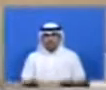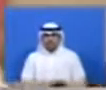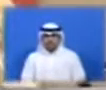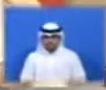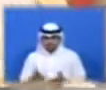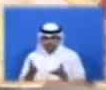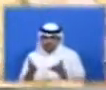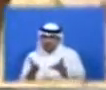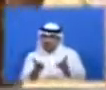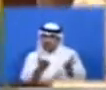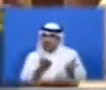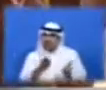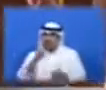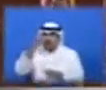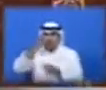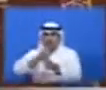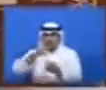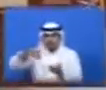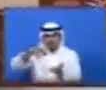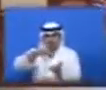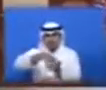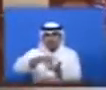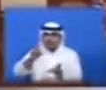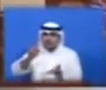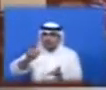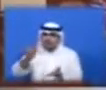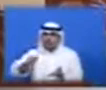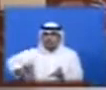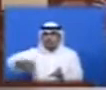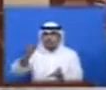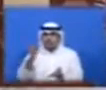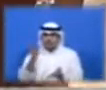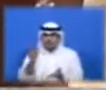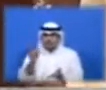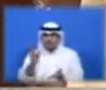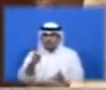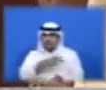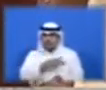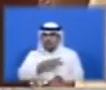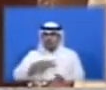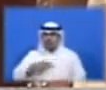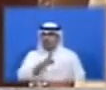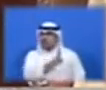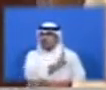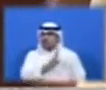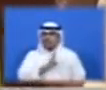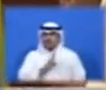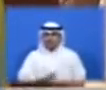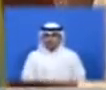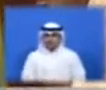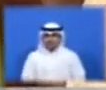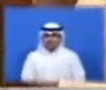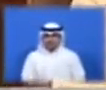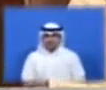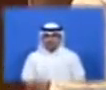كما استقبل سمو ولي العهد حفظه الله بقصر بيان اليوم معالي نائب رئيس مجلس الوزراء ووزير الدفاع الشيخ خالد الجراح الصباح.